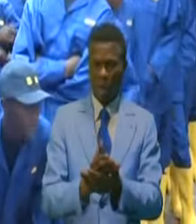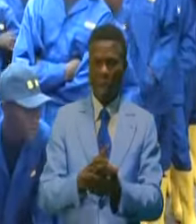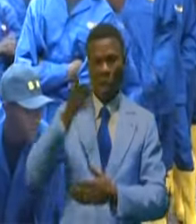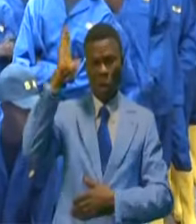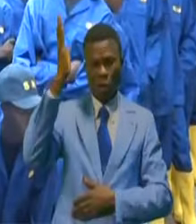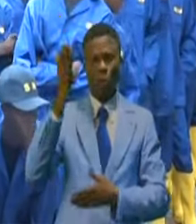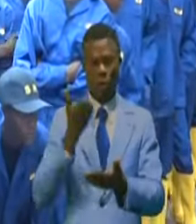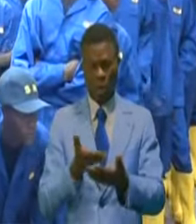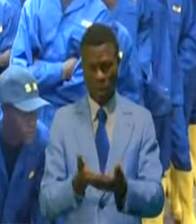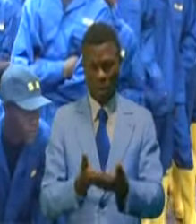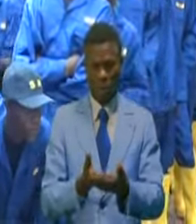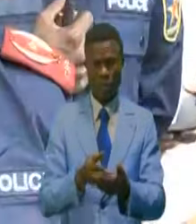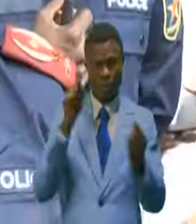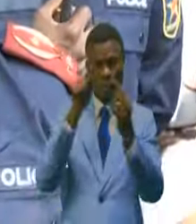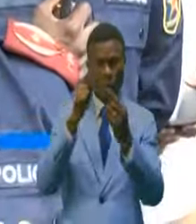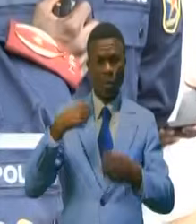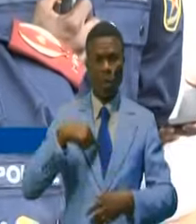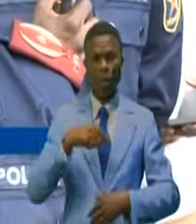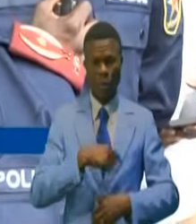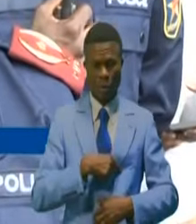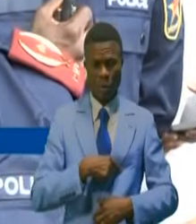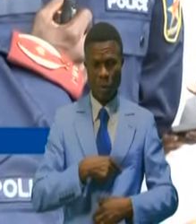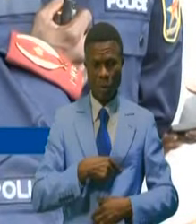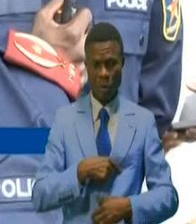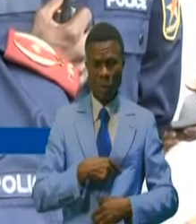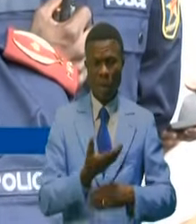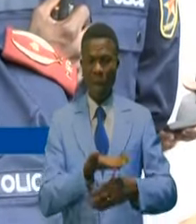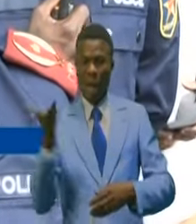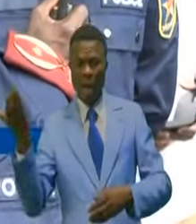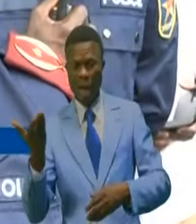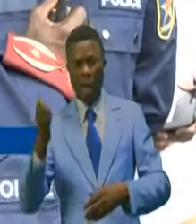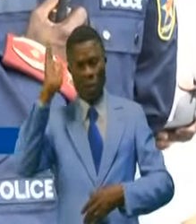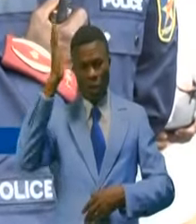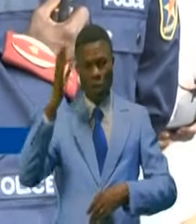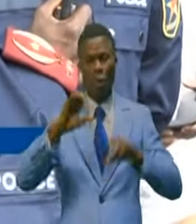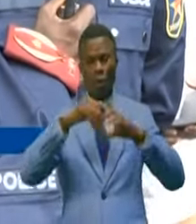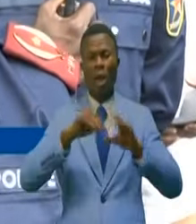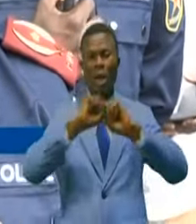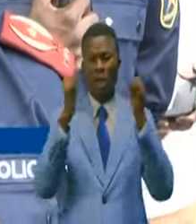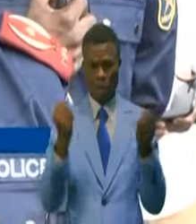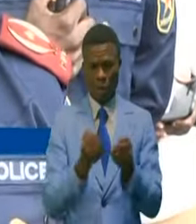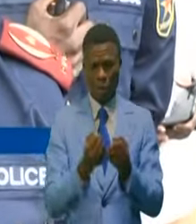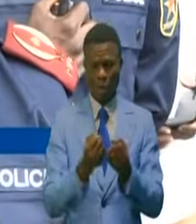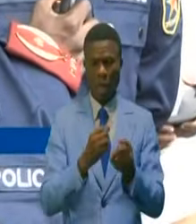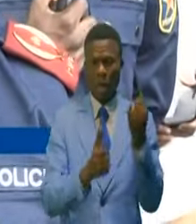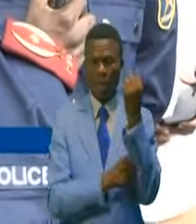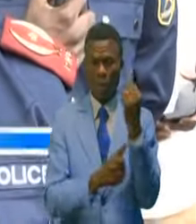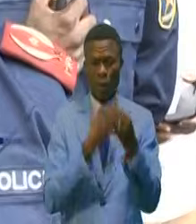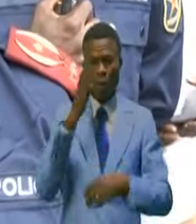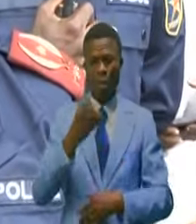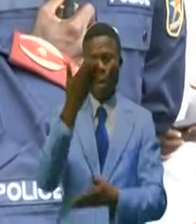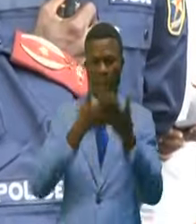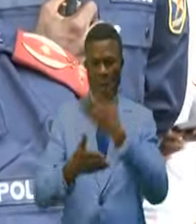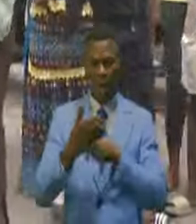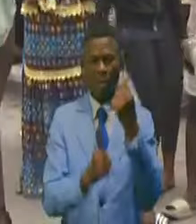ce phénomène. Notre objectif, c'est de retirer de la société des mauvais citoyens pour les remplacer par